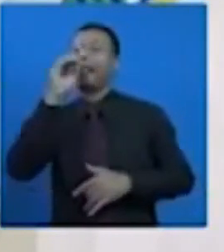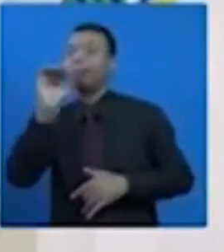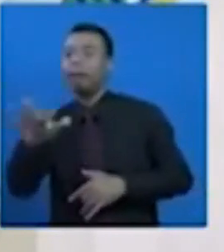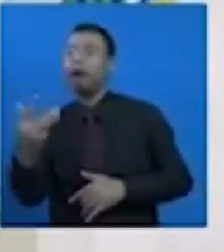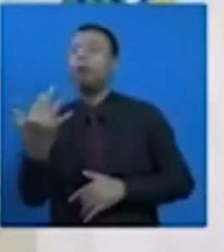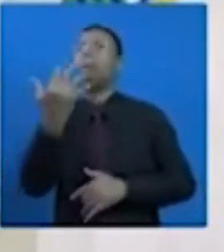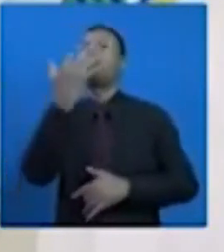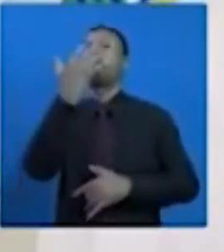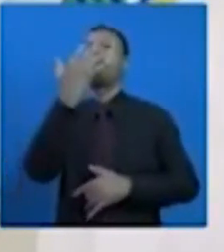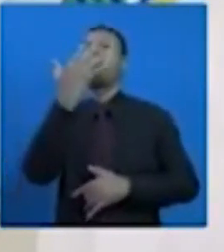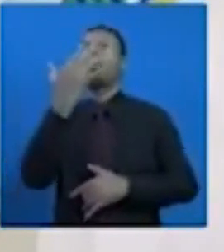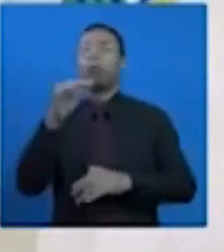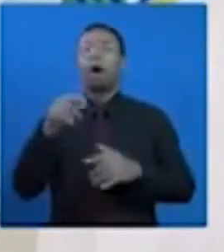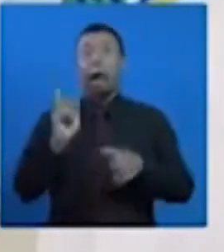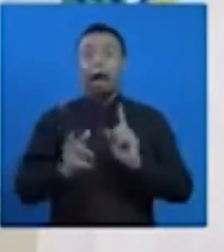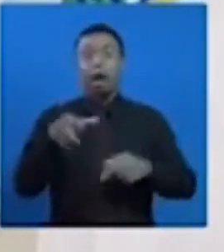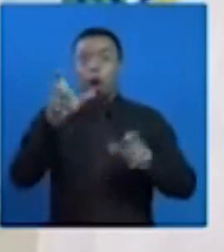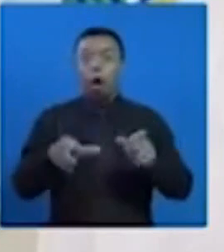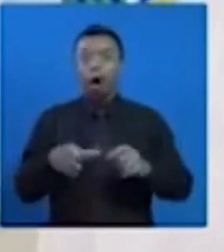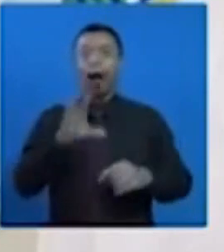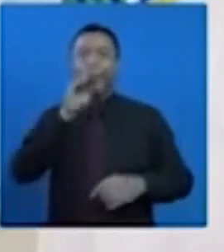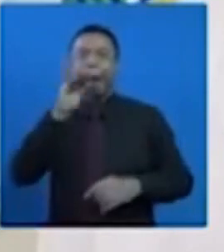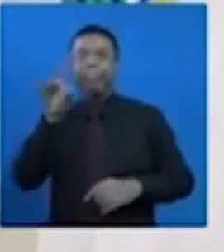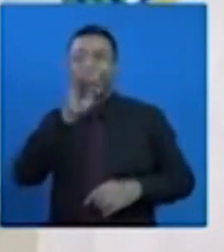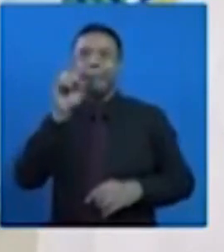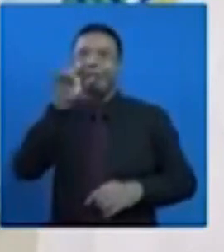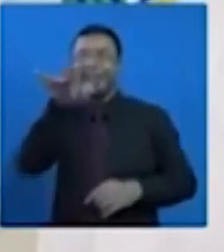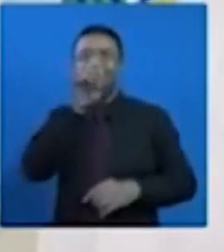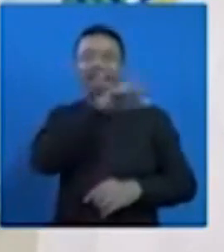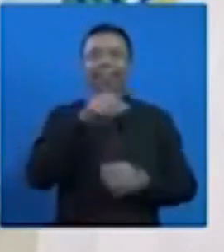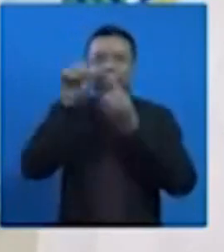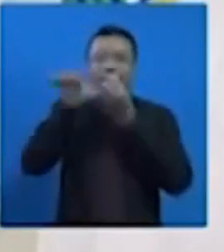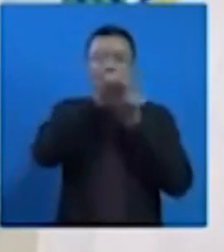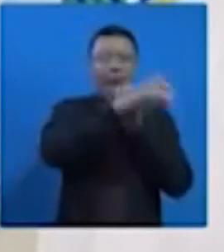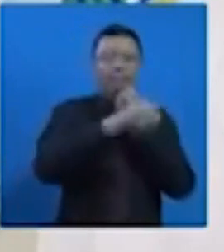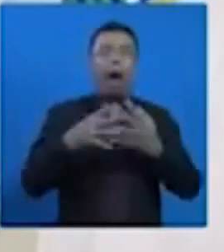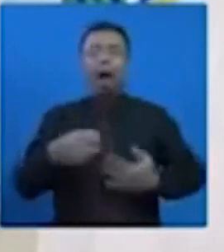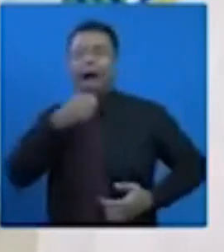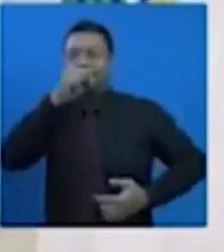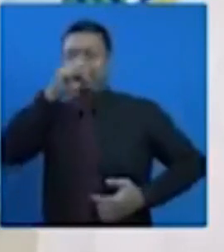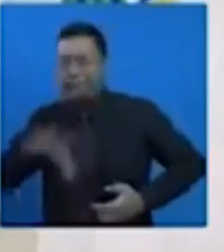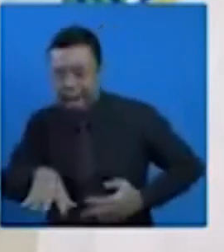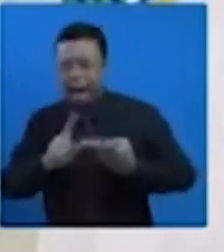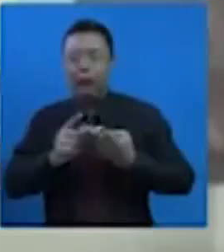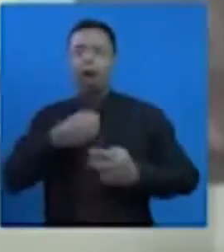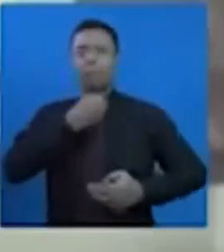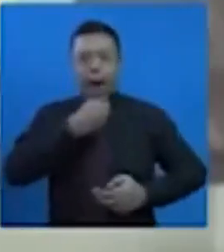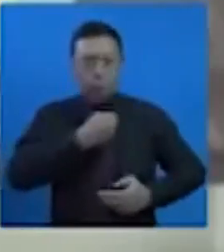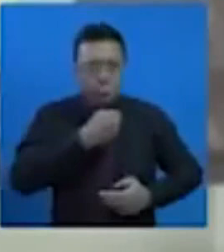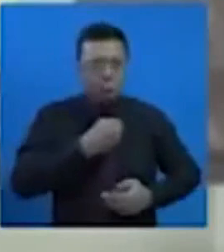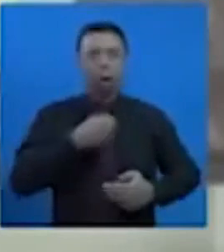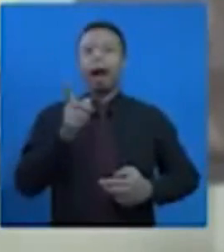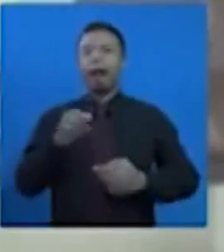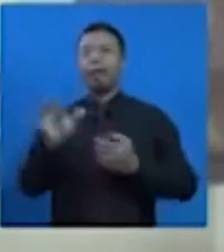dari mulut Apabila seseorang berbicara atau bersin atau batuk disitulah